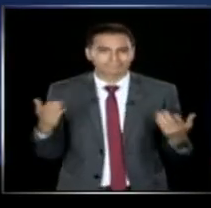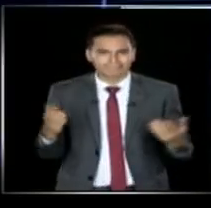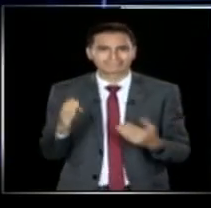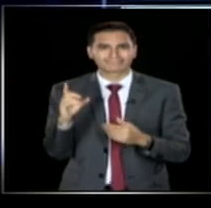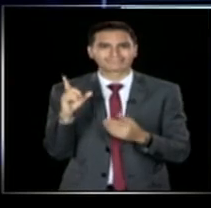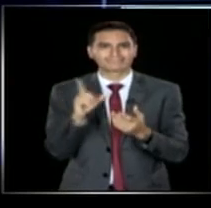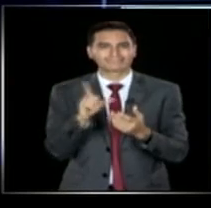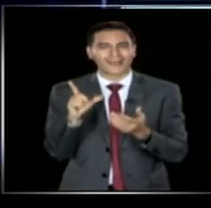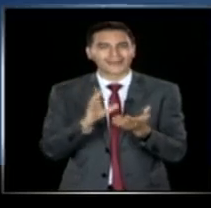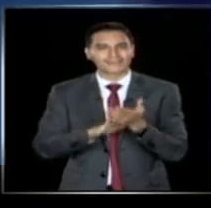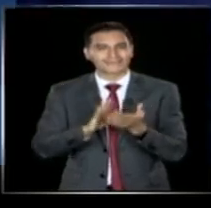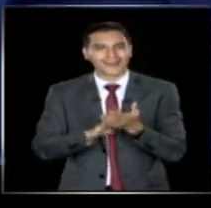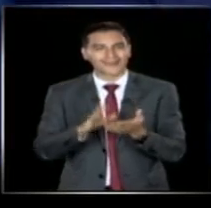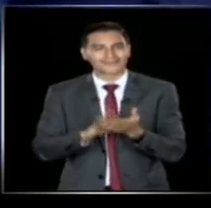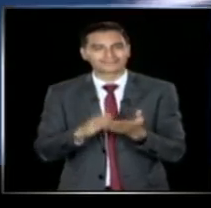الصين. برافو عليك